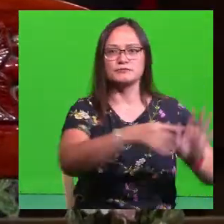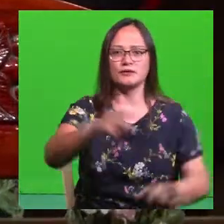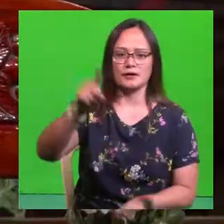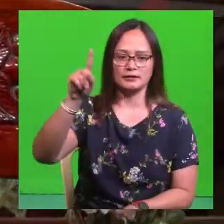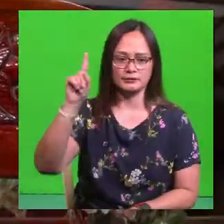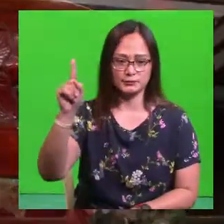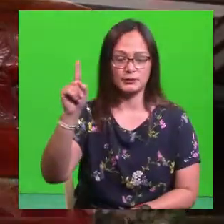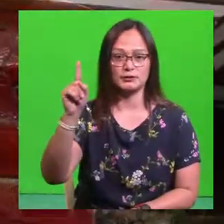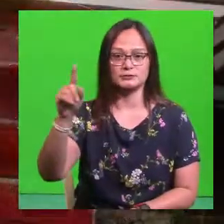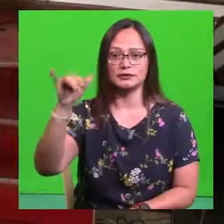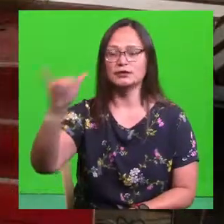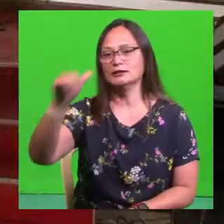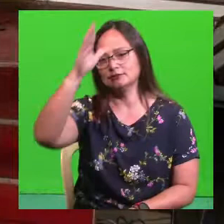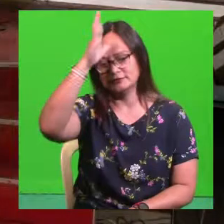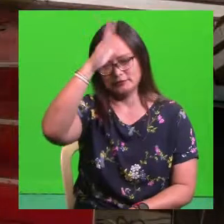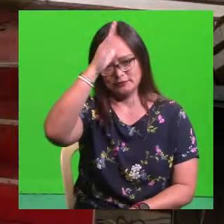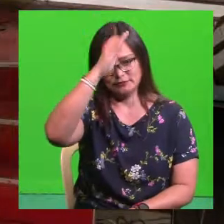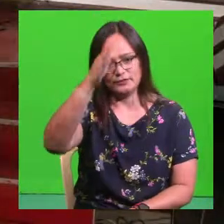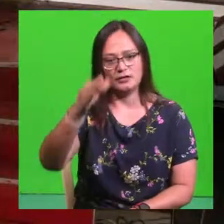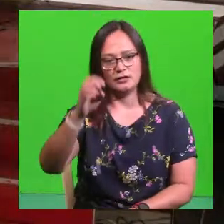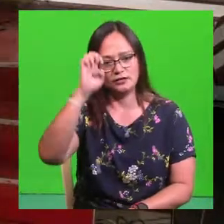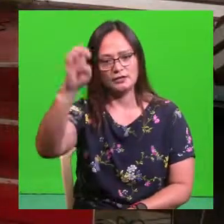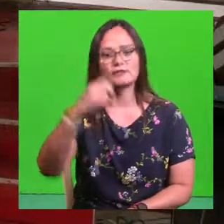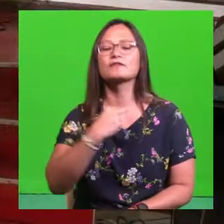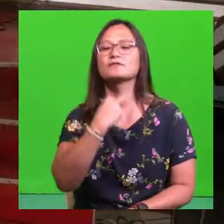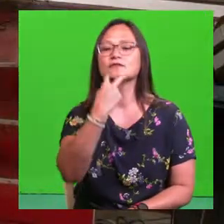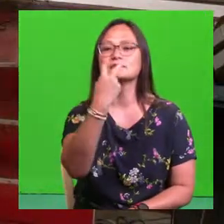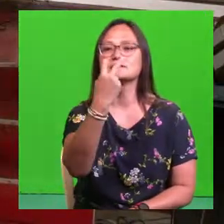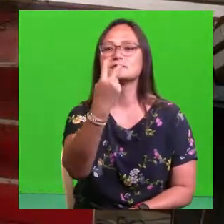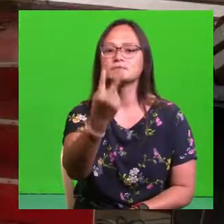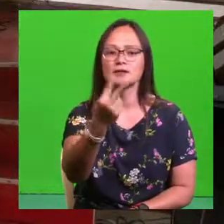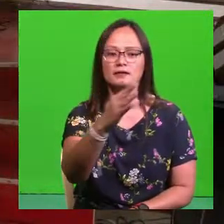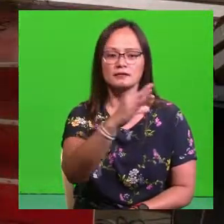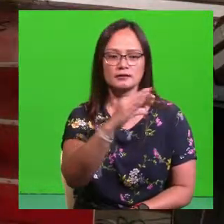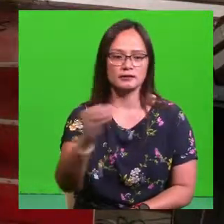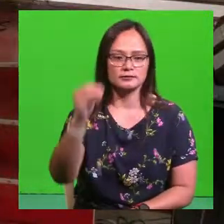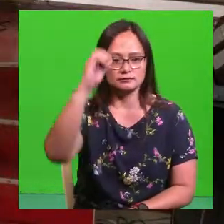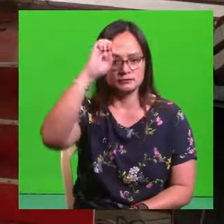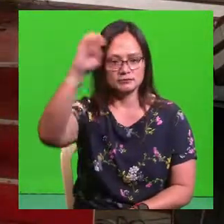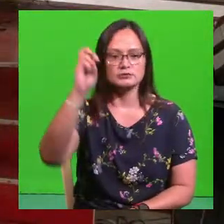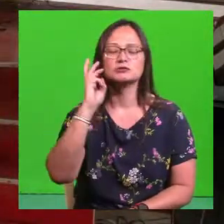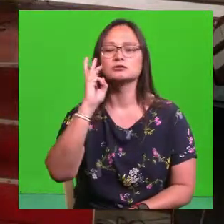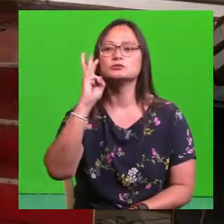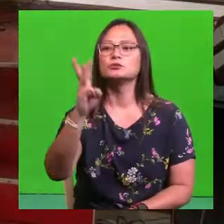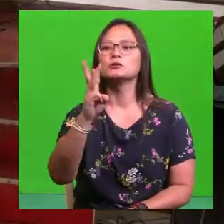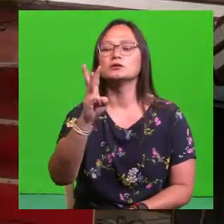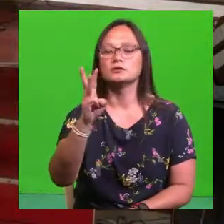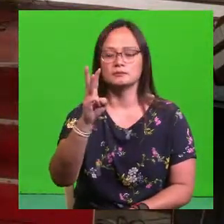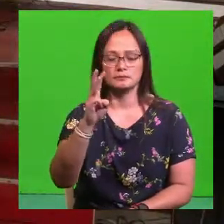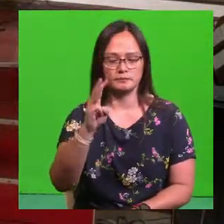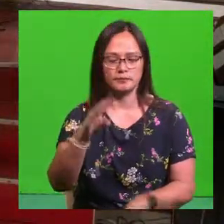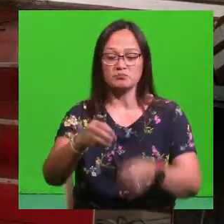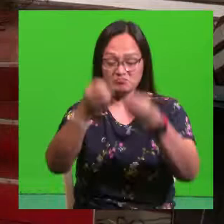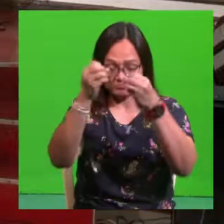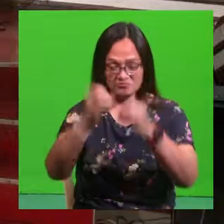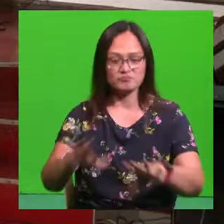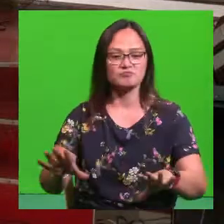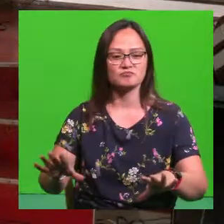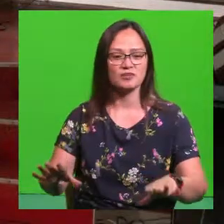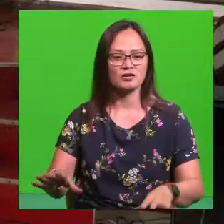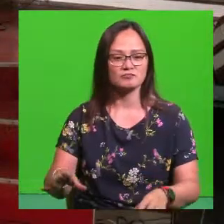one. The Father, He spake, and His will it was done.